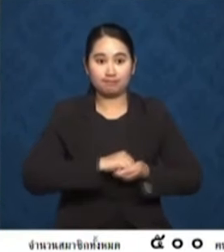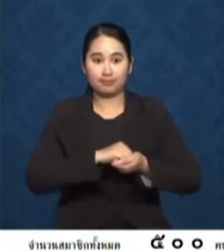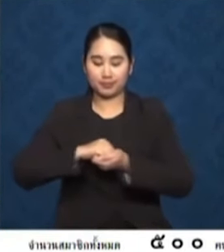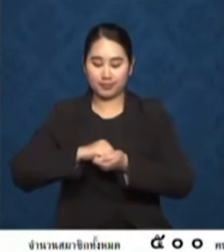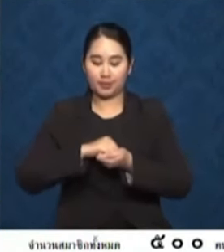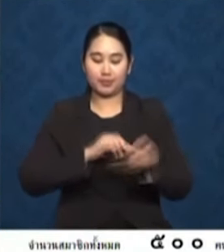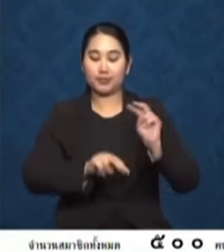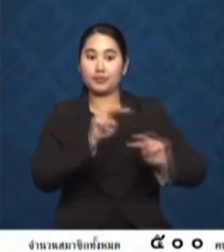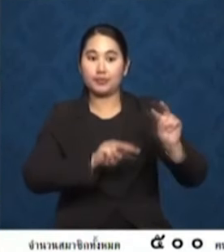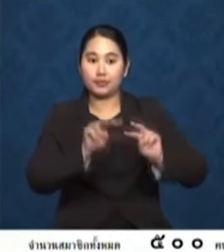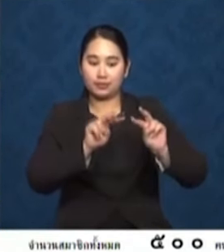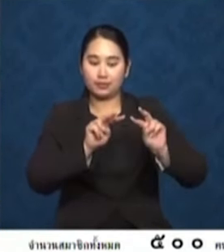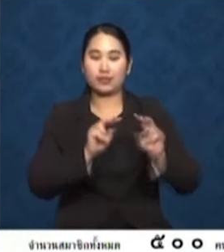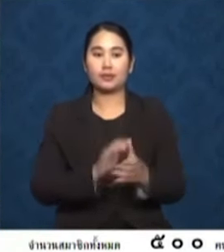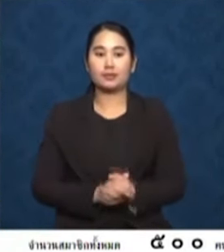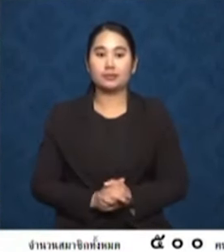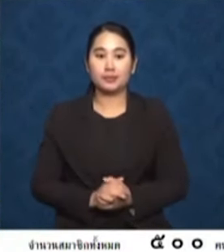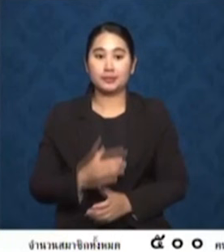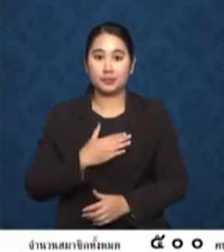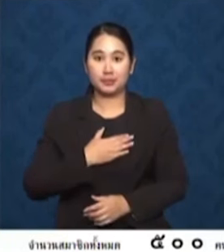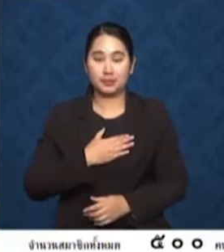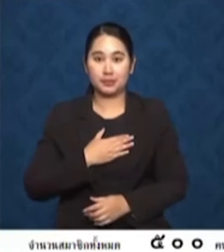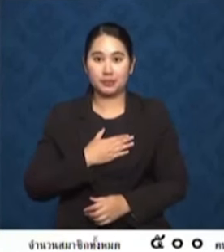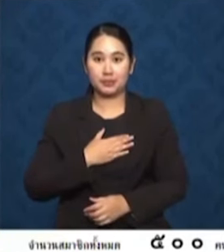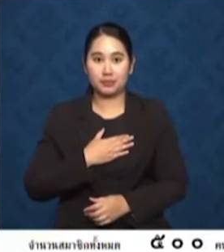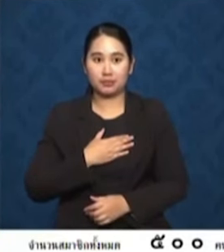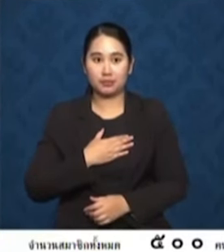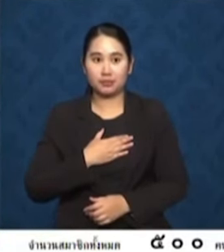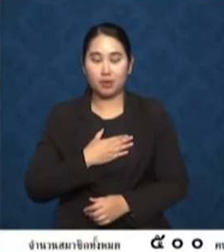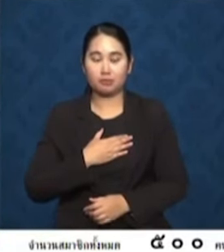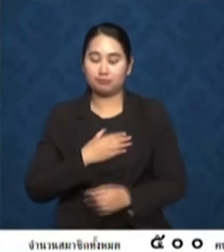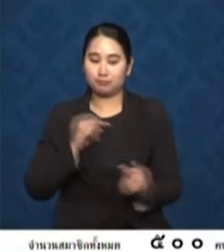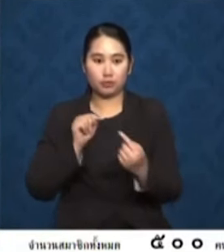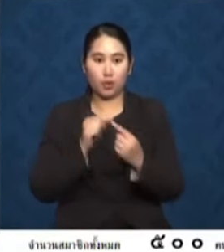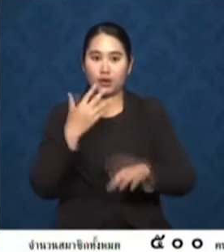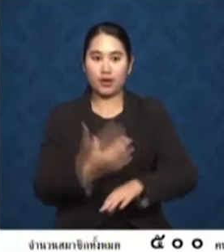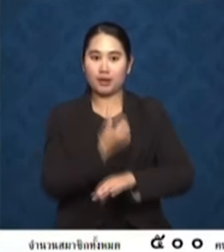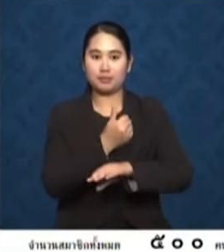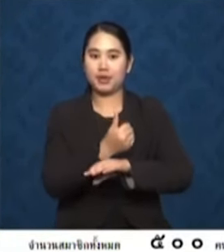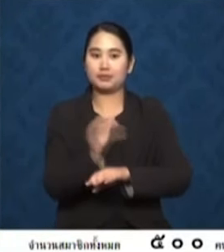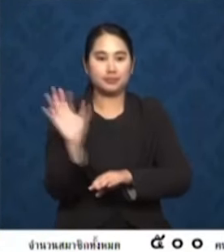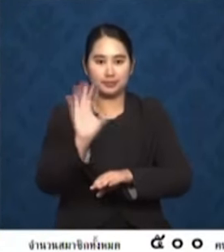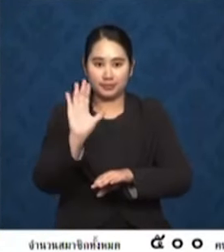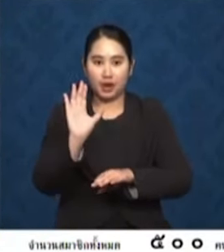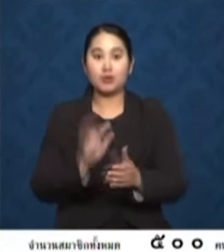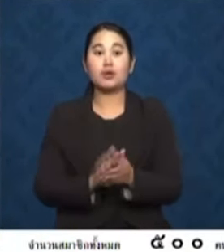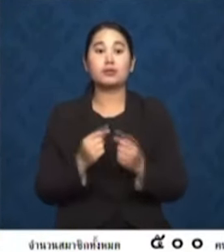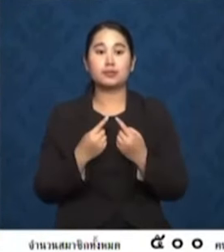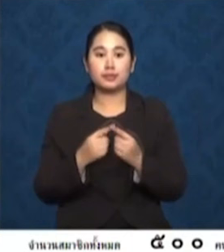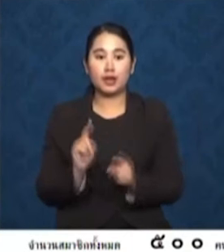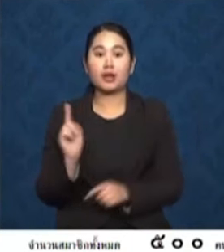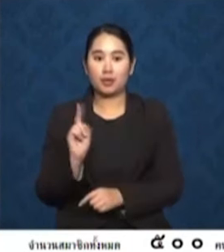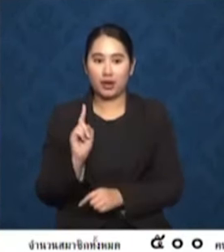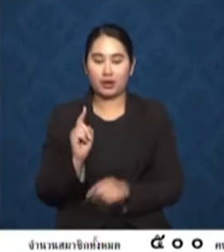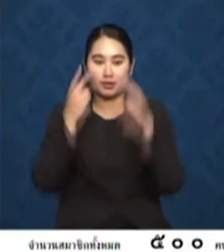ภัยกระผมไม่ประสงค์จะทำเรื่องนี้ให้กลายเป็นเรื่องการเมืองแต่ว่า